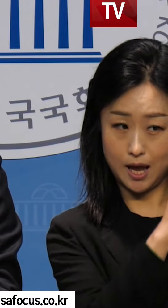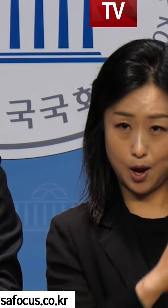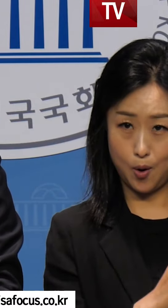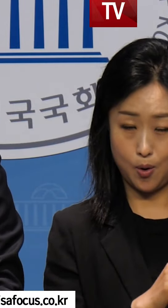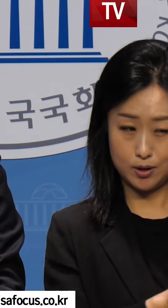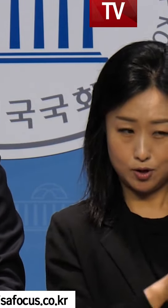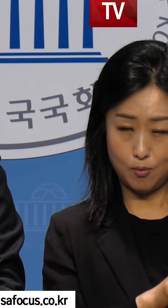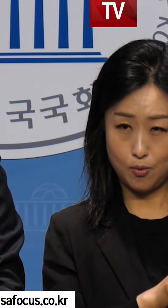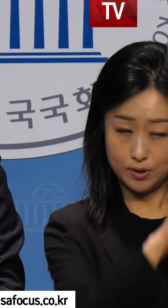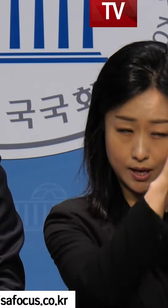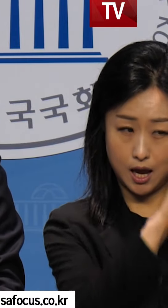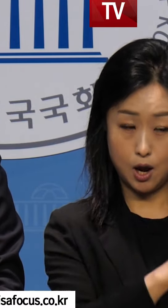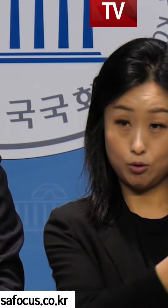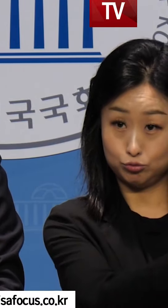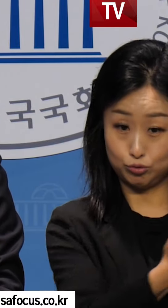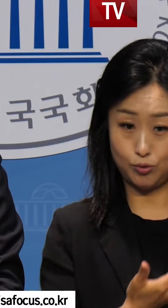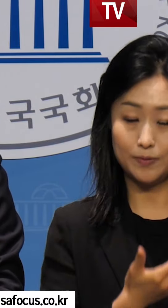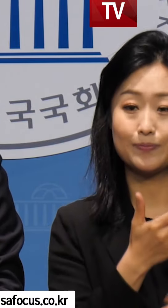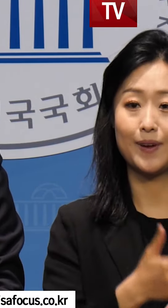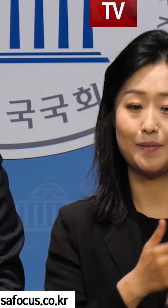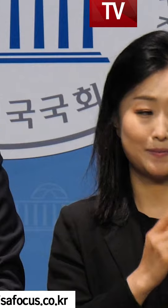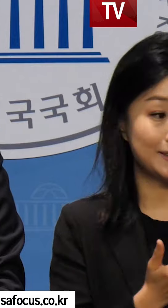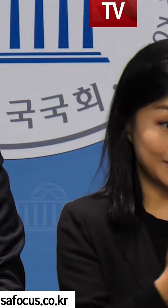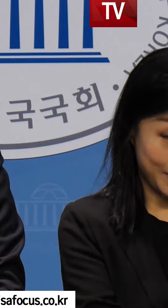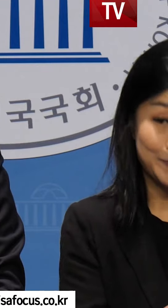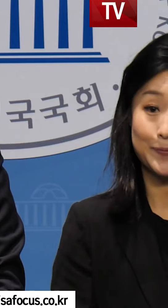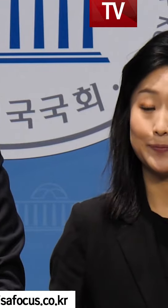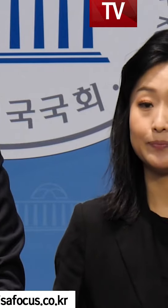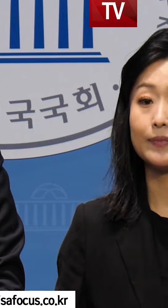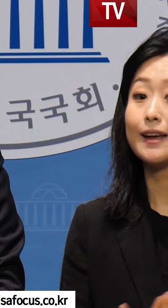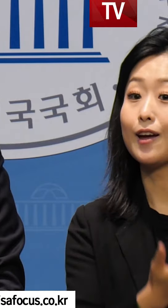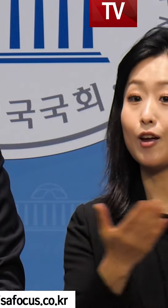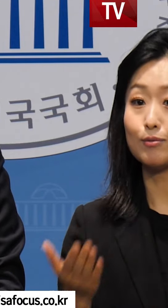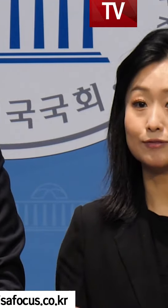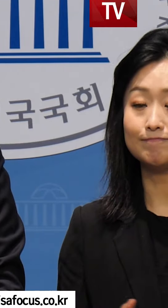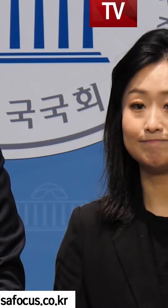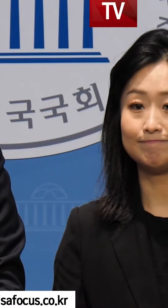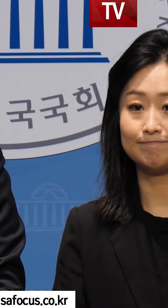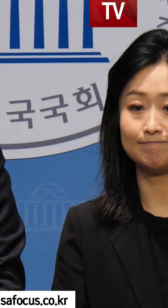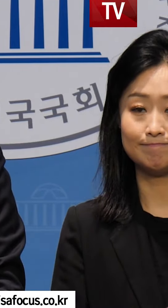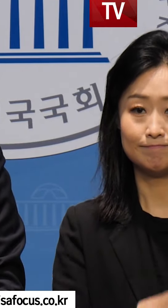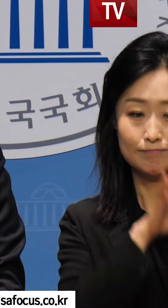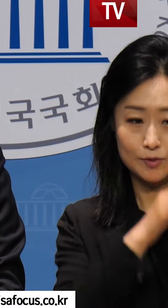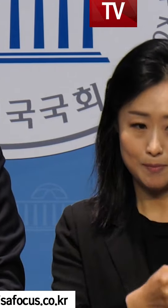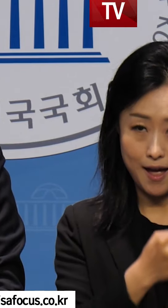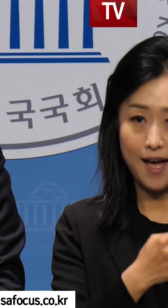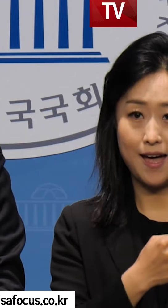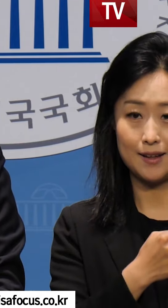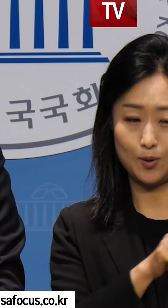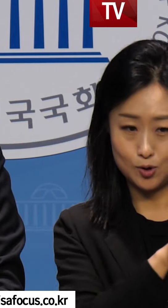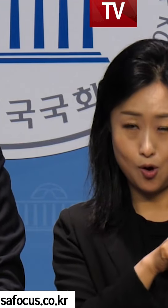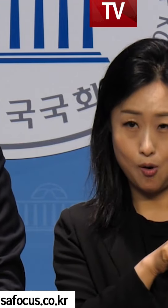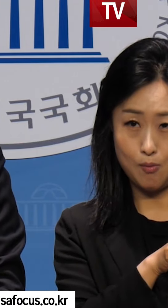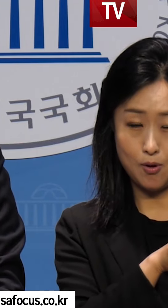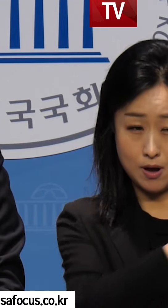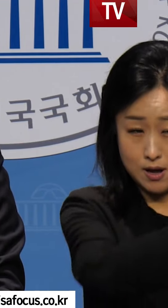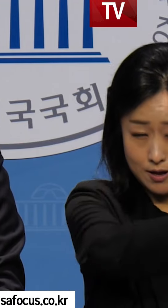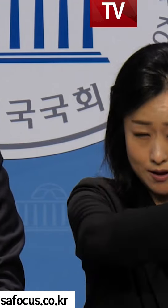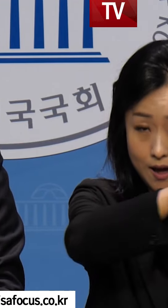여러분께 진심으로 감사드립니다. 여러분의 용기 있는 행동이 체육계가 더욱 건강하게 나아갈 수